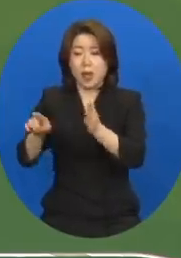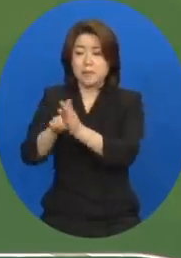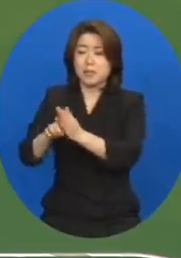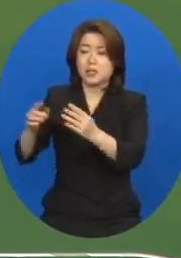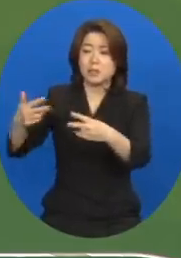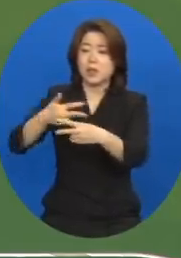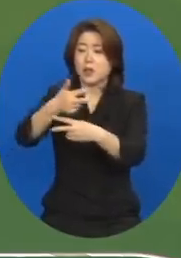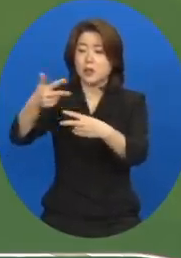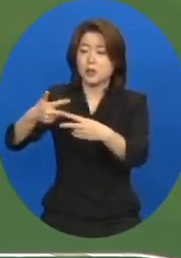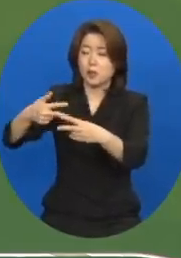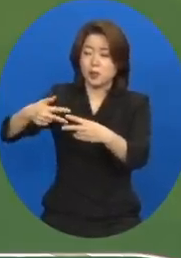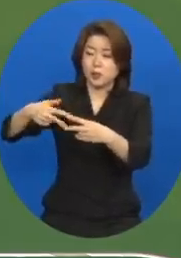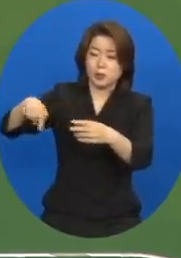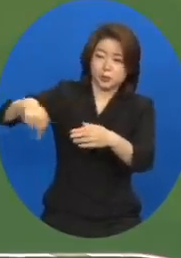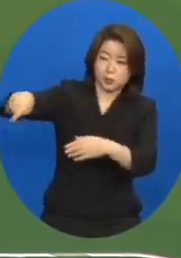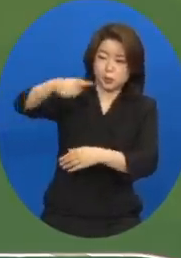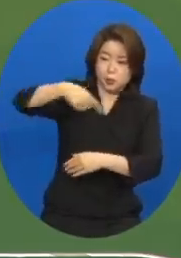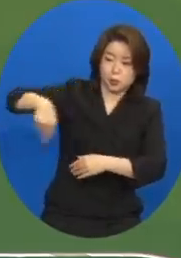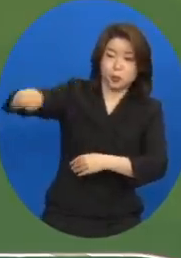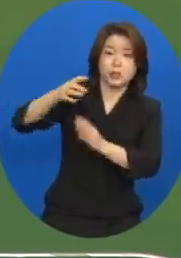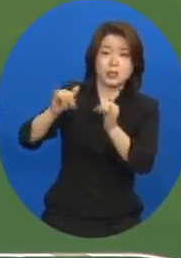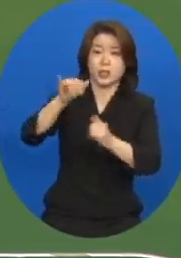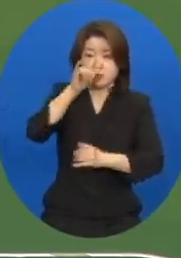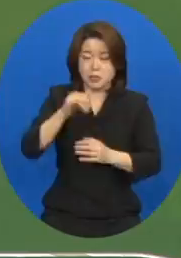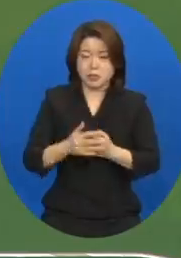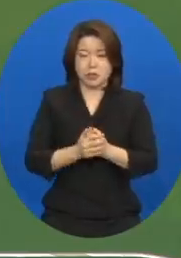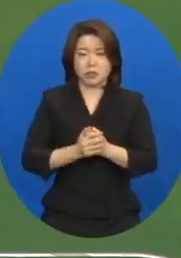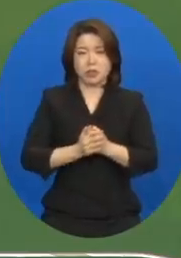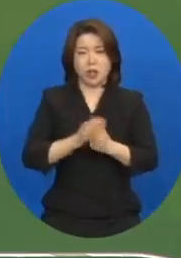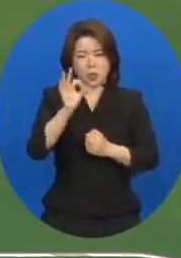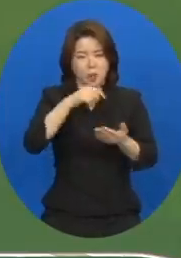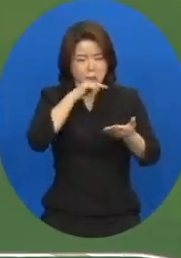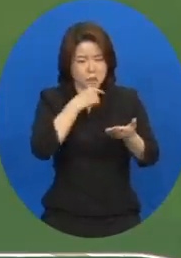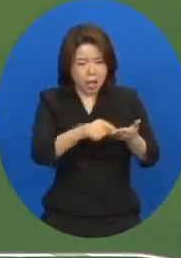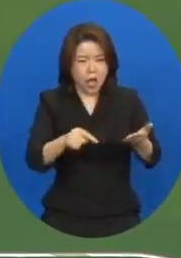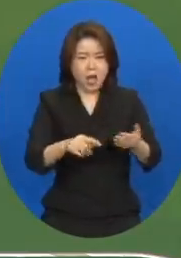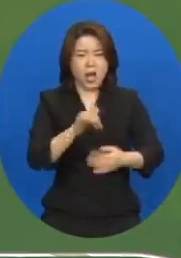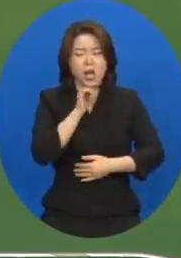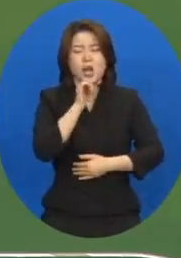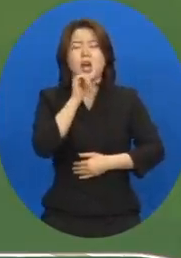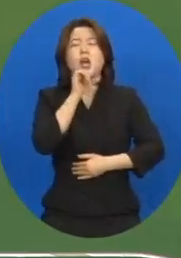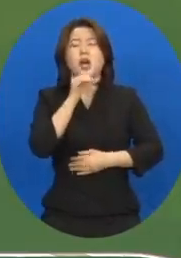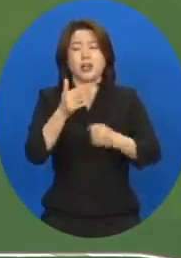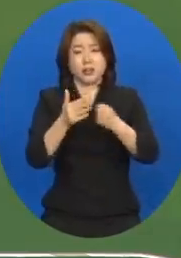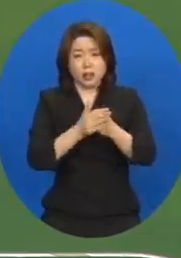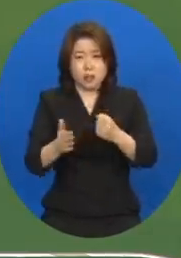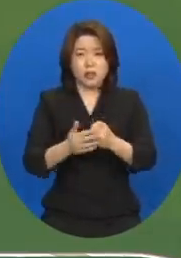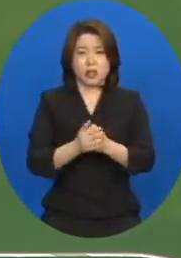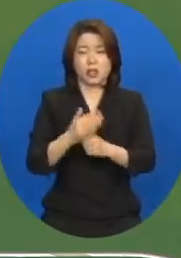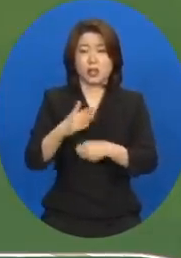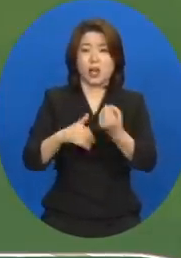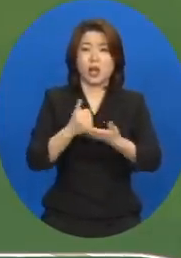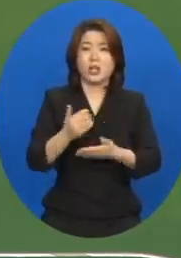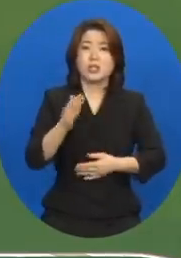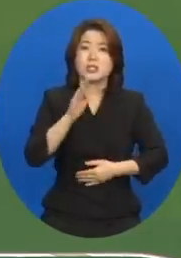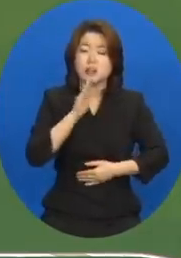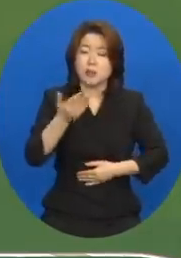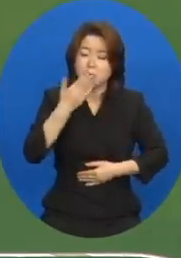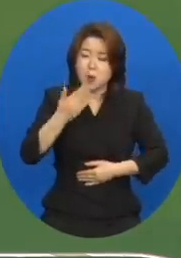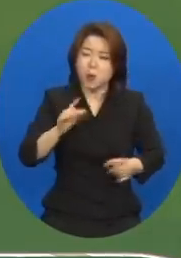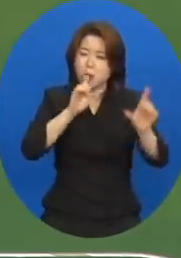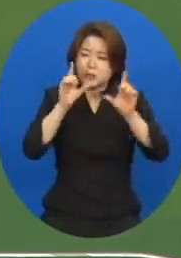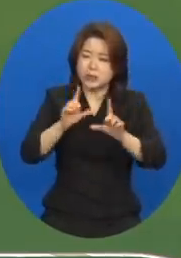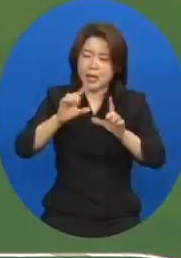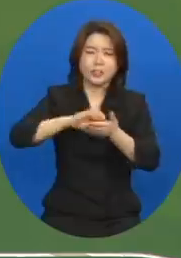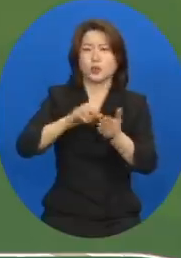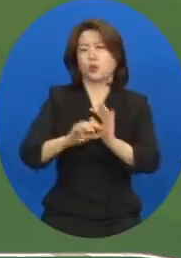도는 분들도 있으실 거예요. 빚에 눌리고 가난에 찌들려서 하나님 정말 먹고 사는 정도뿐만